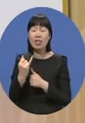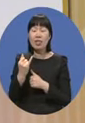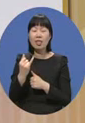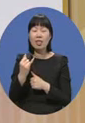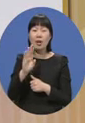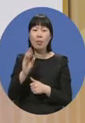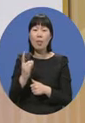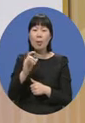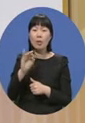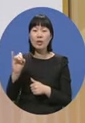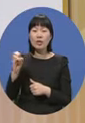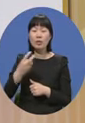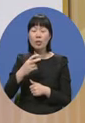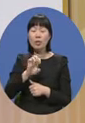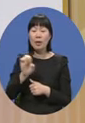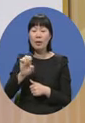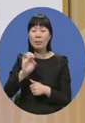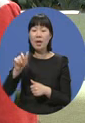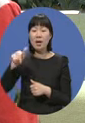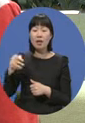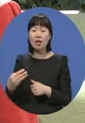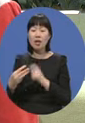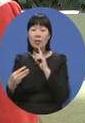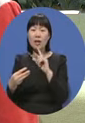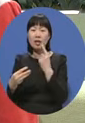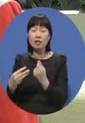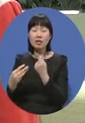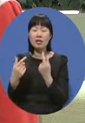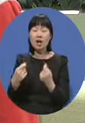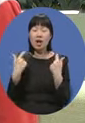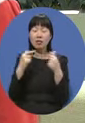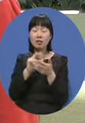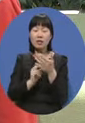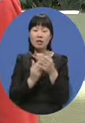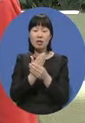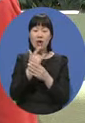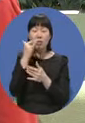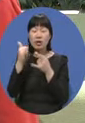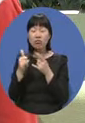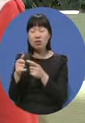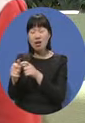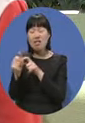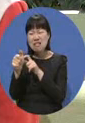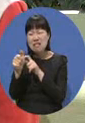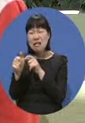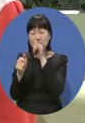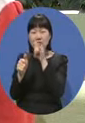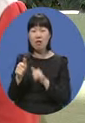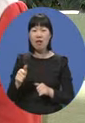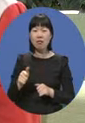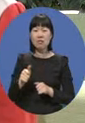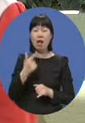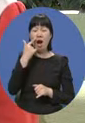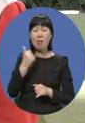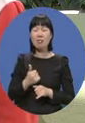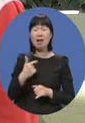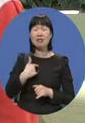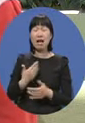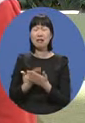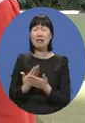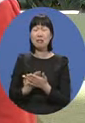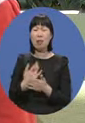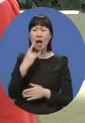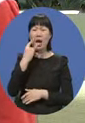그래서 무슨 문제가 생기면 매사 부모나 어른에게 해 달라고 하는 스타일 좀해서 안 되면 난 못해 해 줘 이제 좀